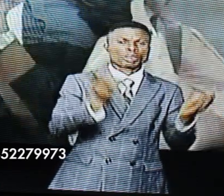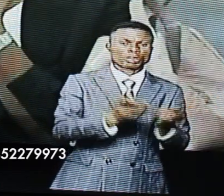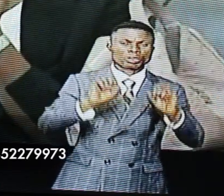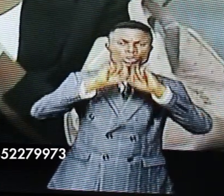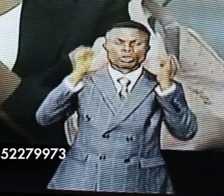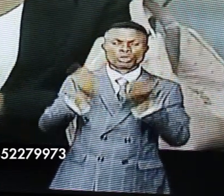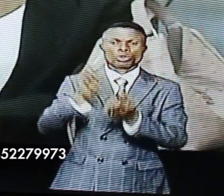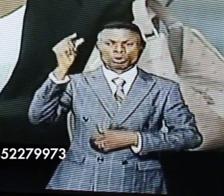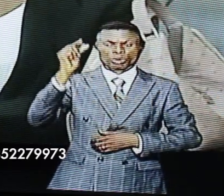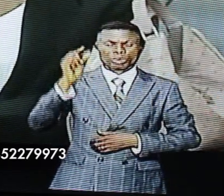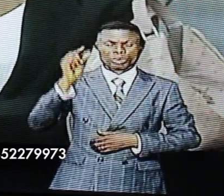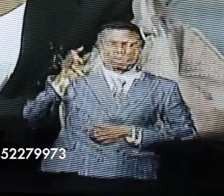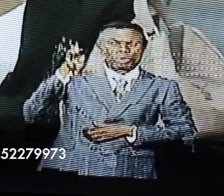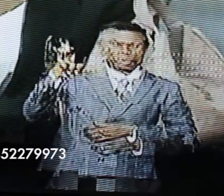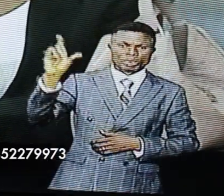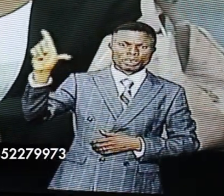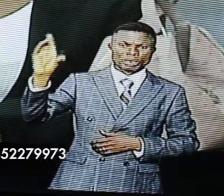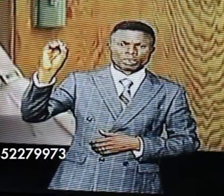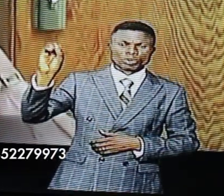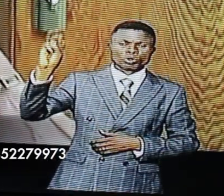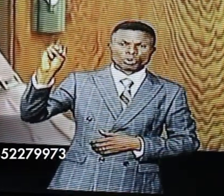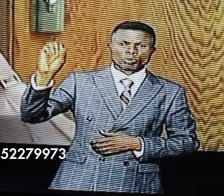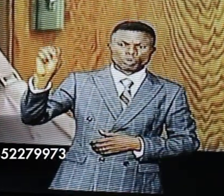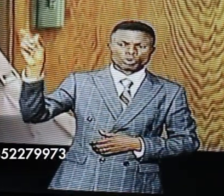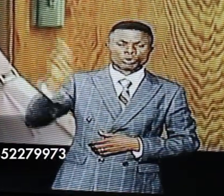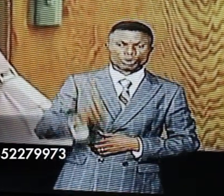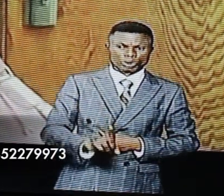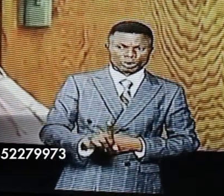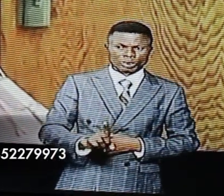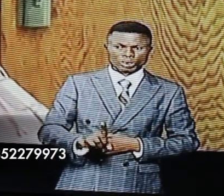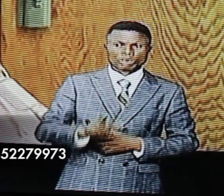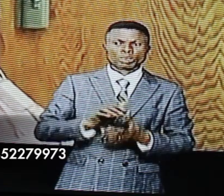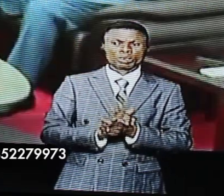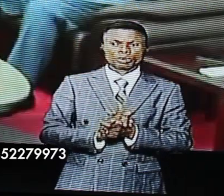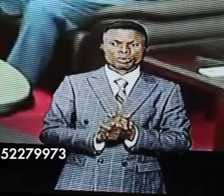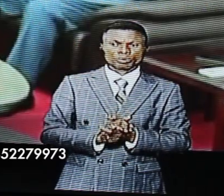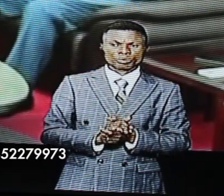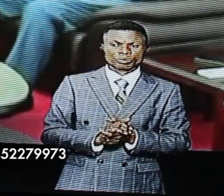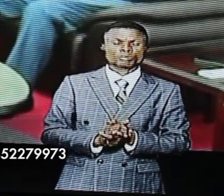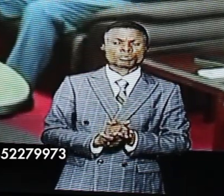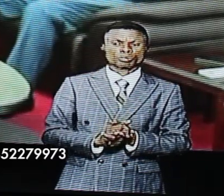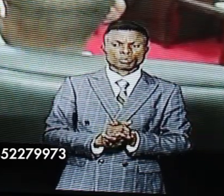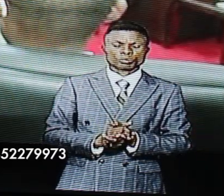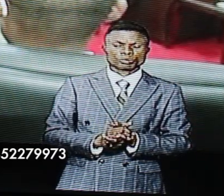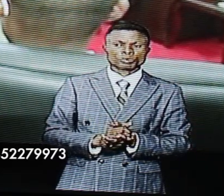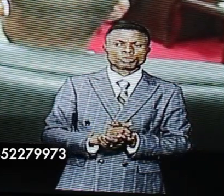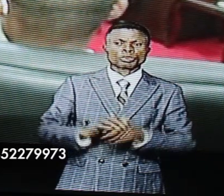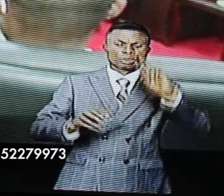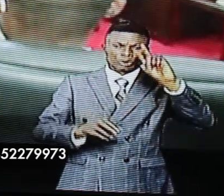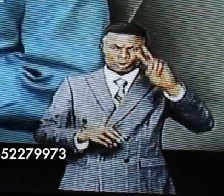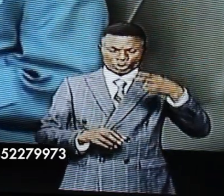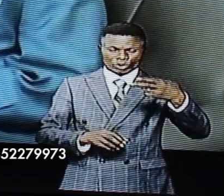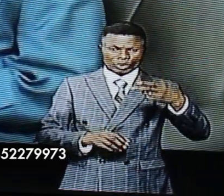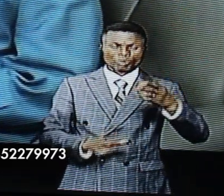Société minière de Kilomoto, Tokimo, conduite par son PCA, Aniki Tima, étaient les hôtes du deuxième vice-président du